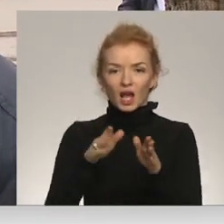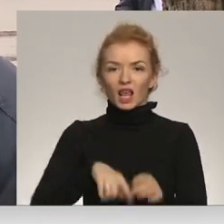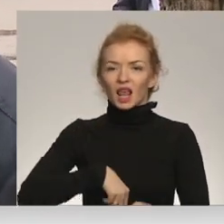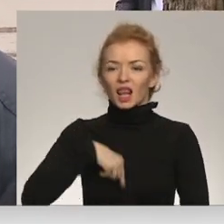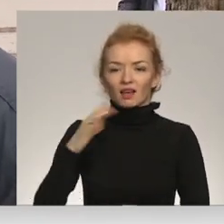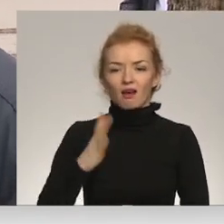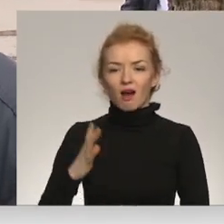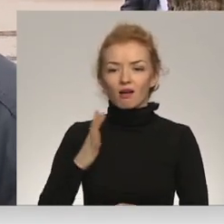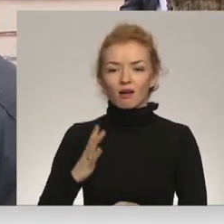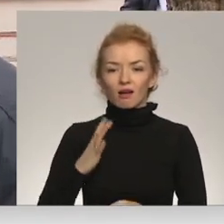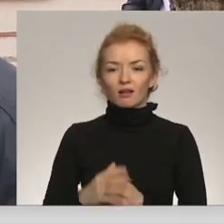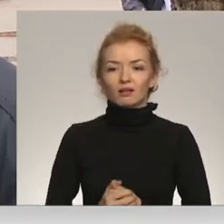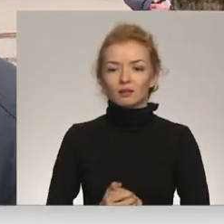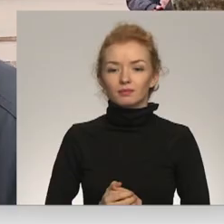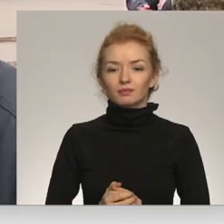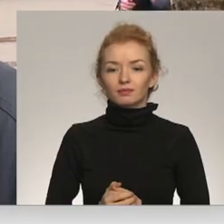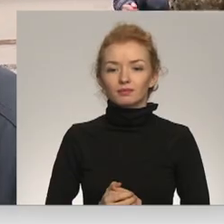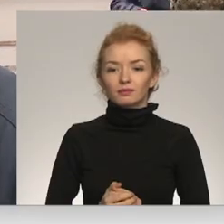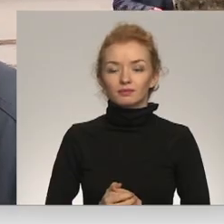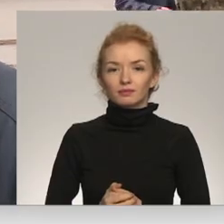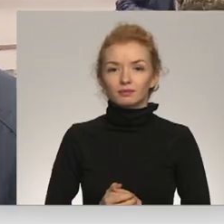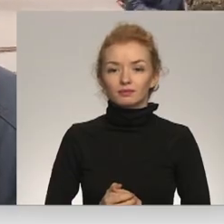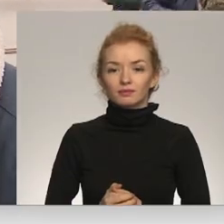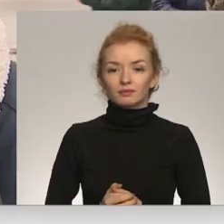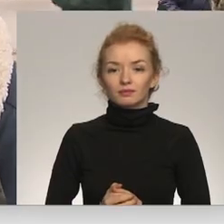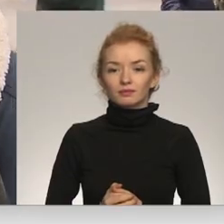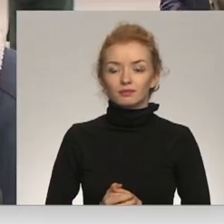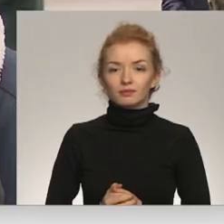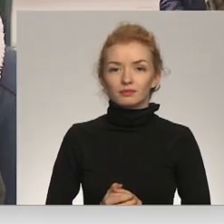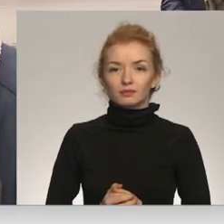jāgaida. Laika uzslāņojums tomēr nav